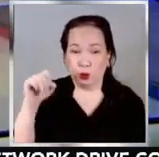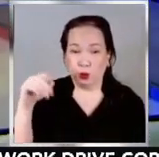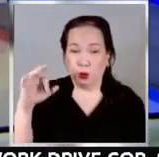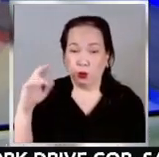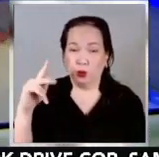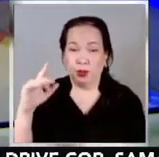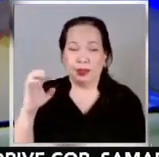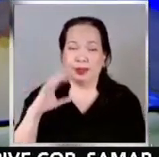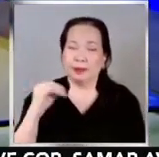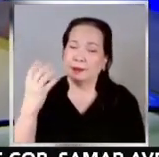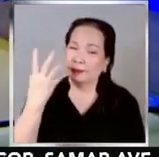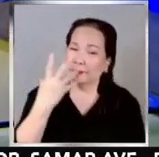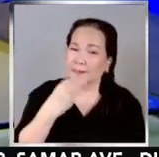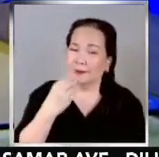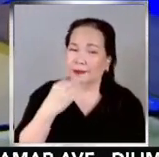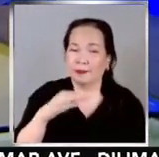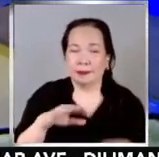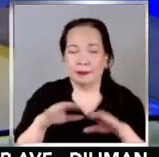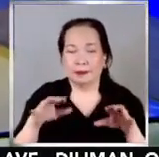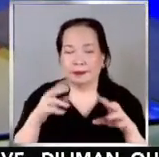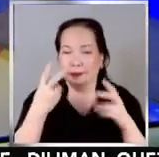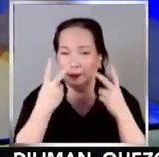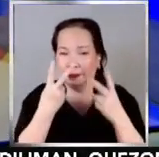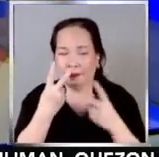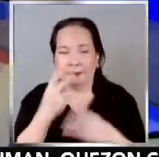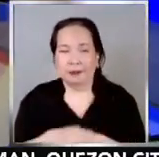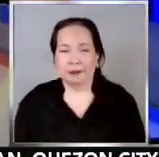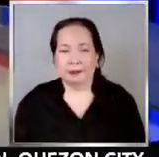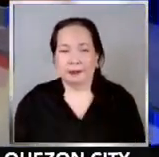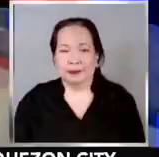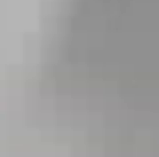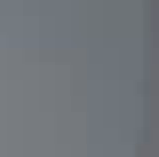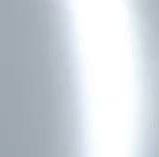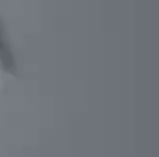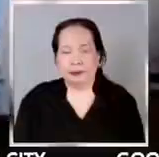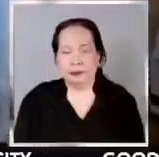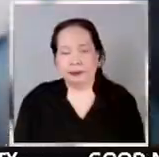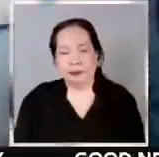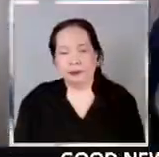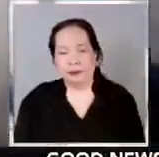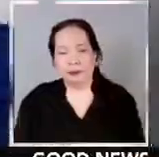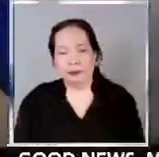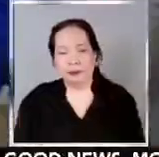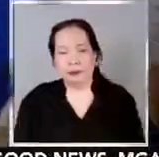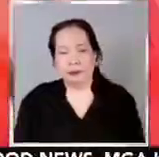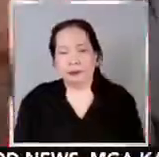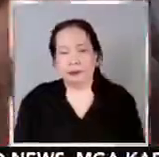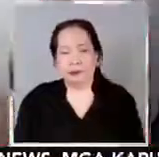mga sparkle teens. Kilalanin natin sila sa chika ni Katatibaya.